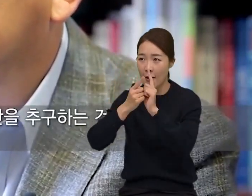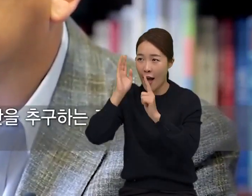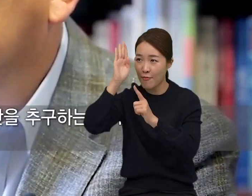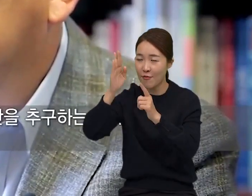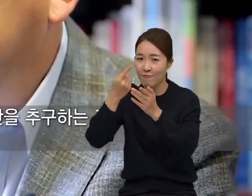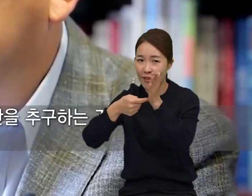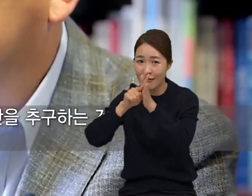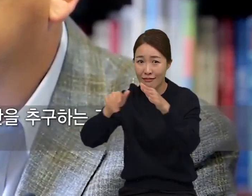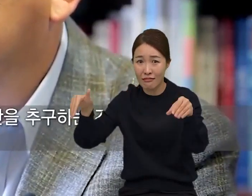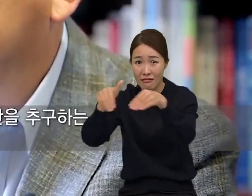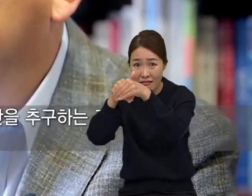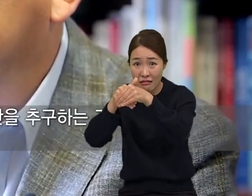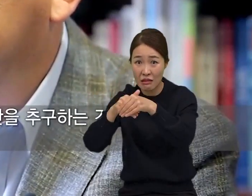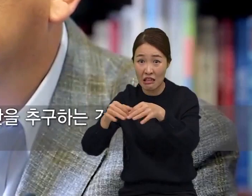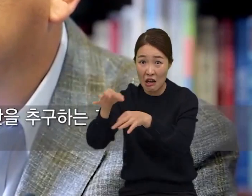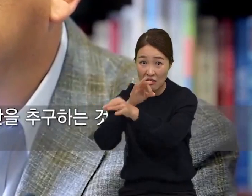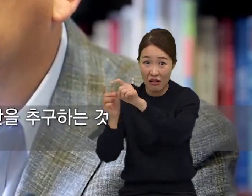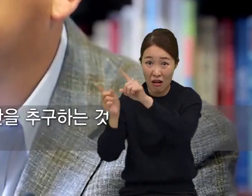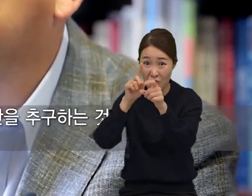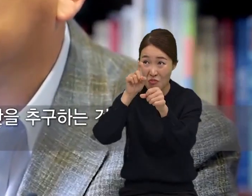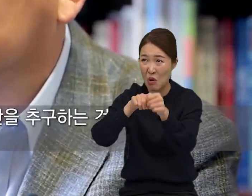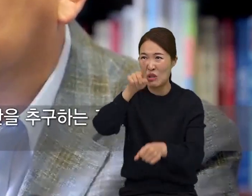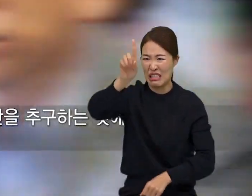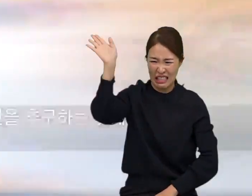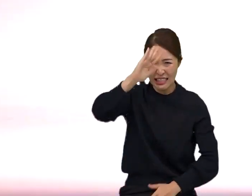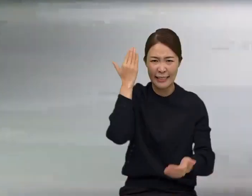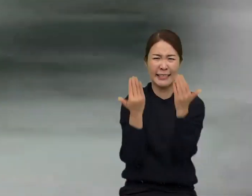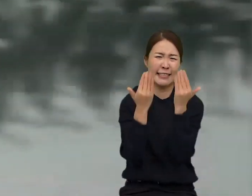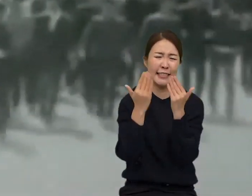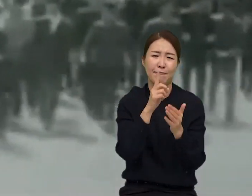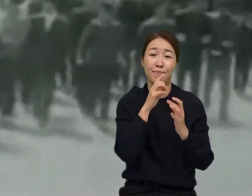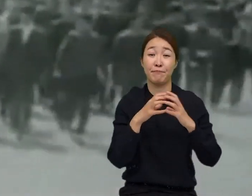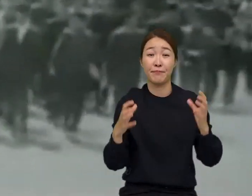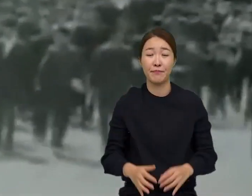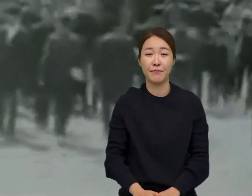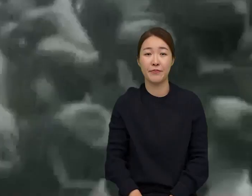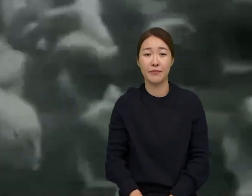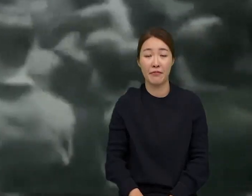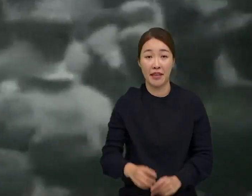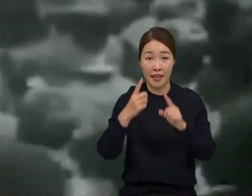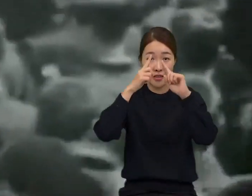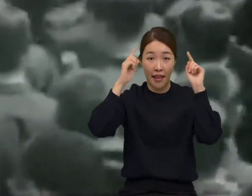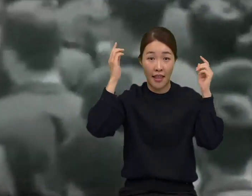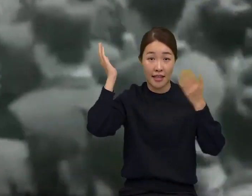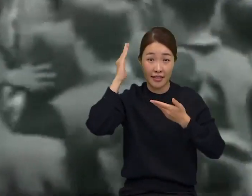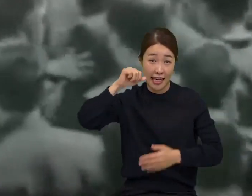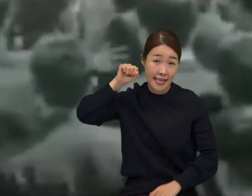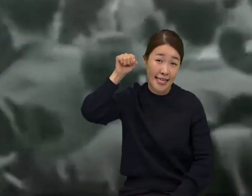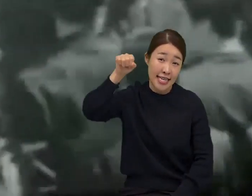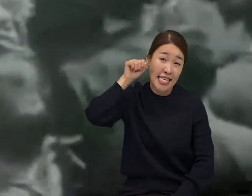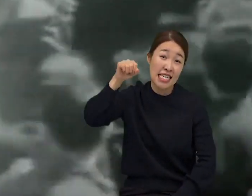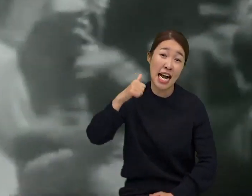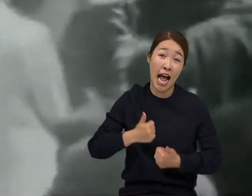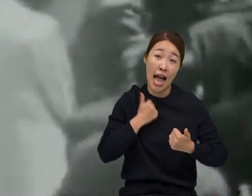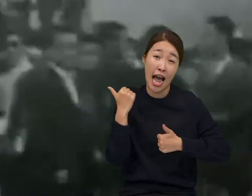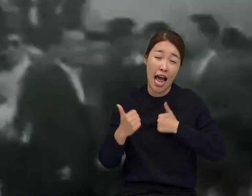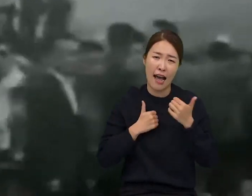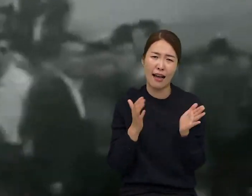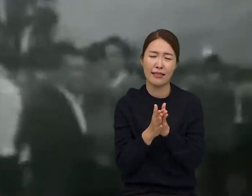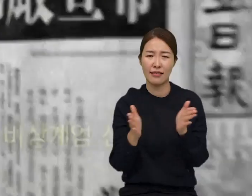또는 경제적인 협력만을 추구하는 것에 대해서 대단히 비판적이었습니다. 대학생 시위가 격화되기 시작했다.